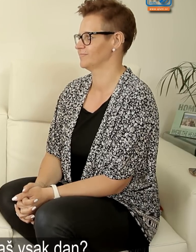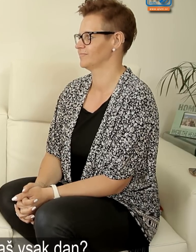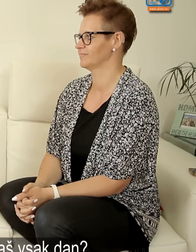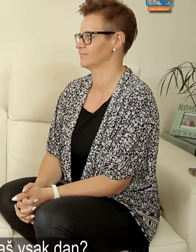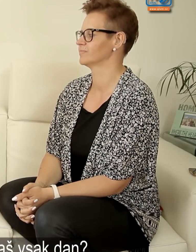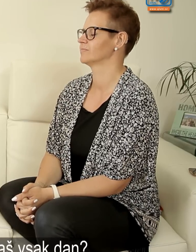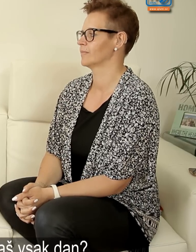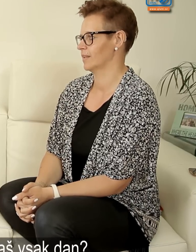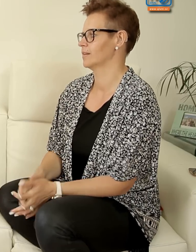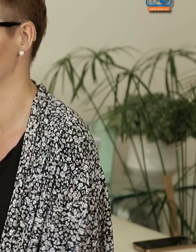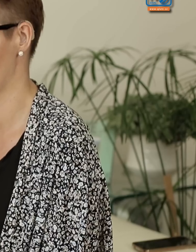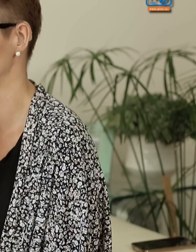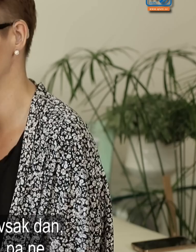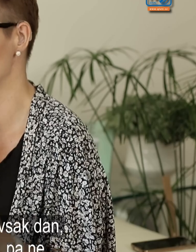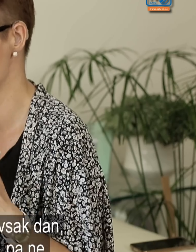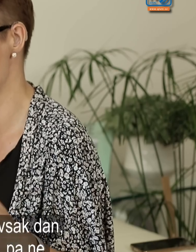Pripravljaš vsak dan?